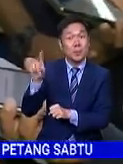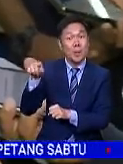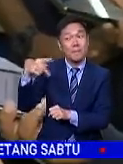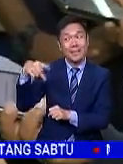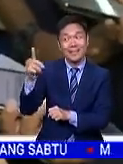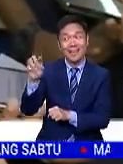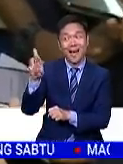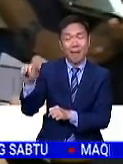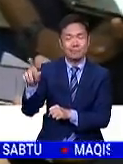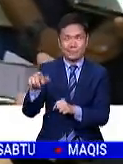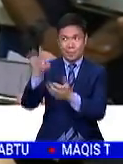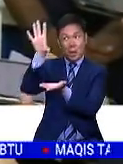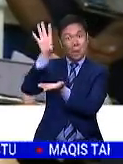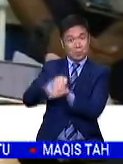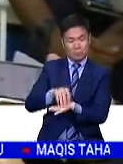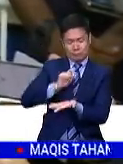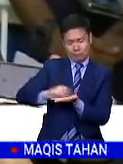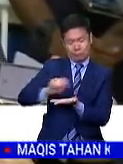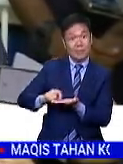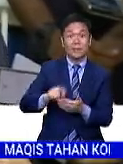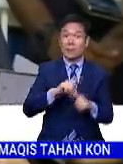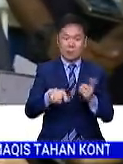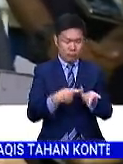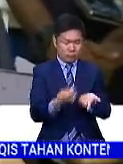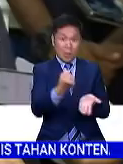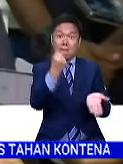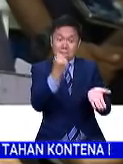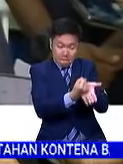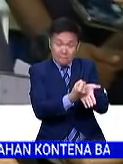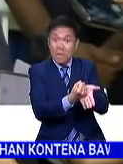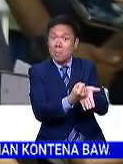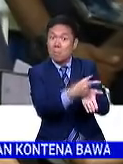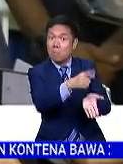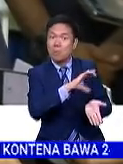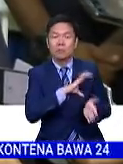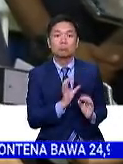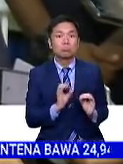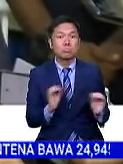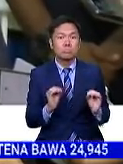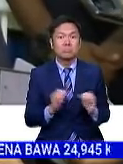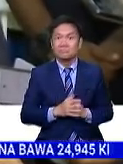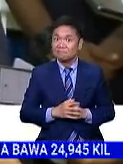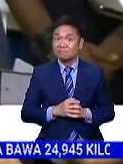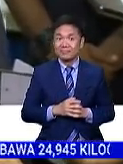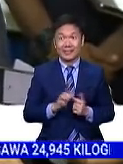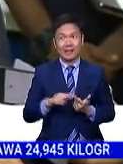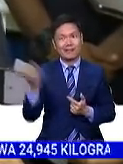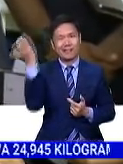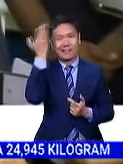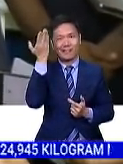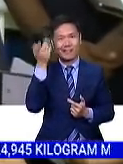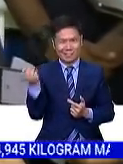tadi April Daisy tapi tidak ada pengesahan terhadap mana-mana Balai Polis itu salah satu kaidah